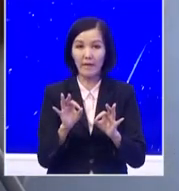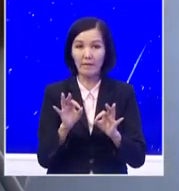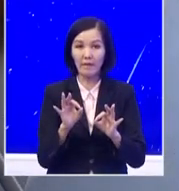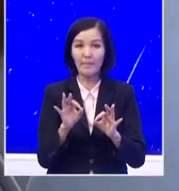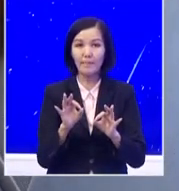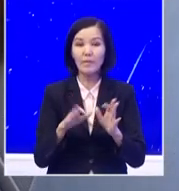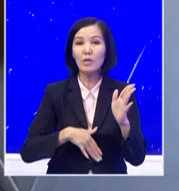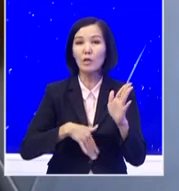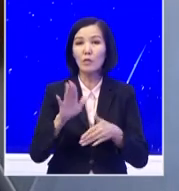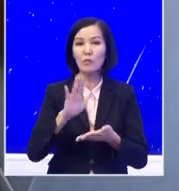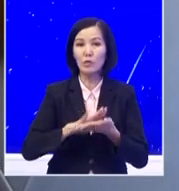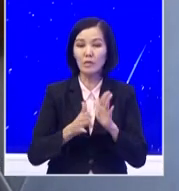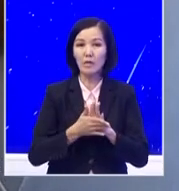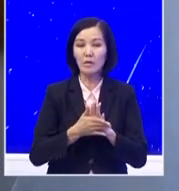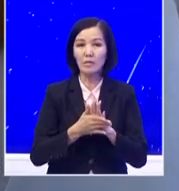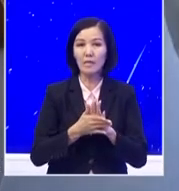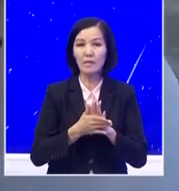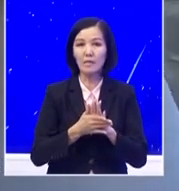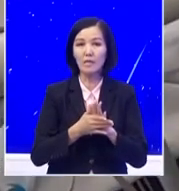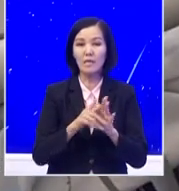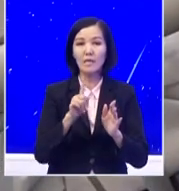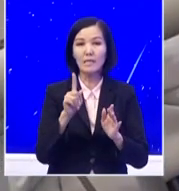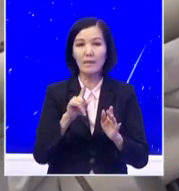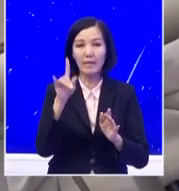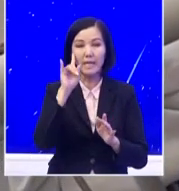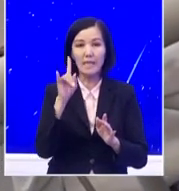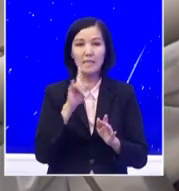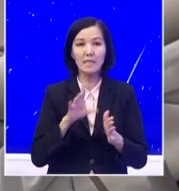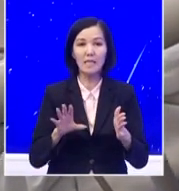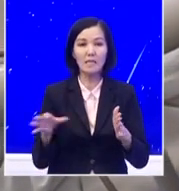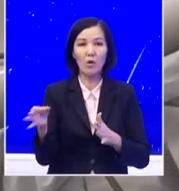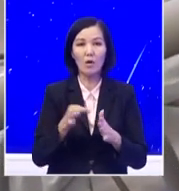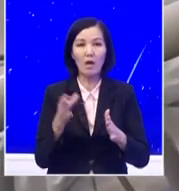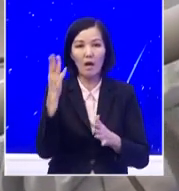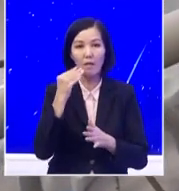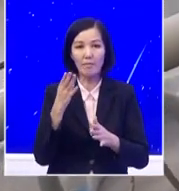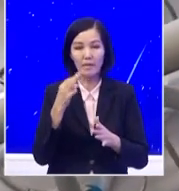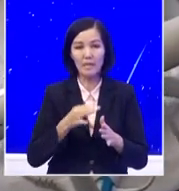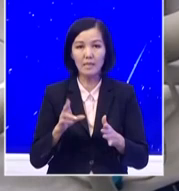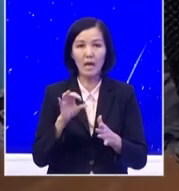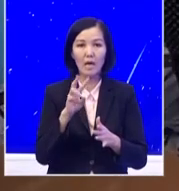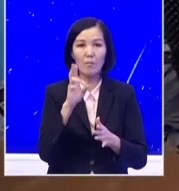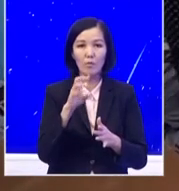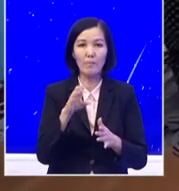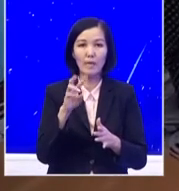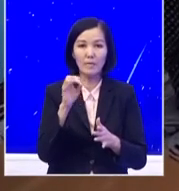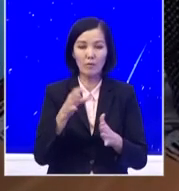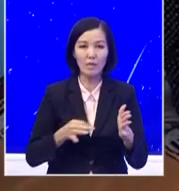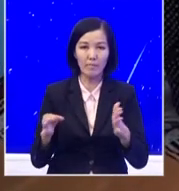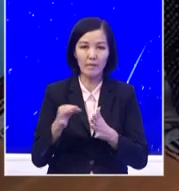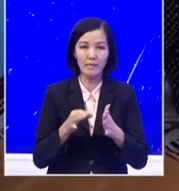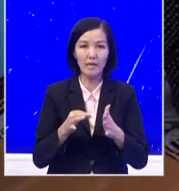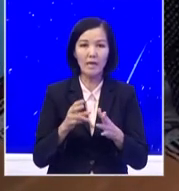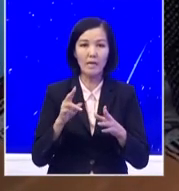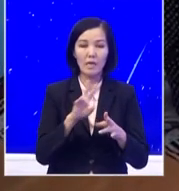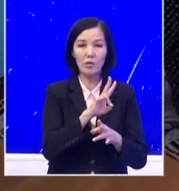он. Наилучшая ситуация наблюдается в Западно-Казахстанской области, Алматинской, Туркестанской, Акмолинской, Мангистауской